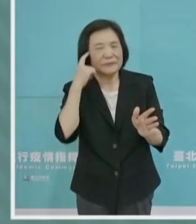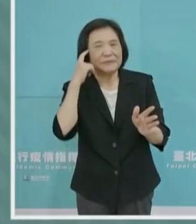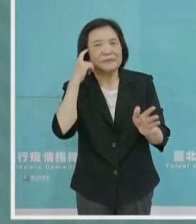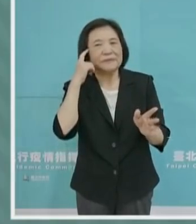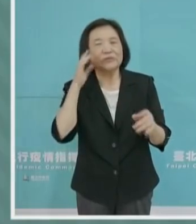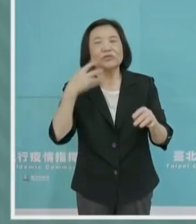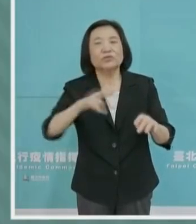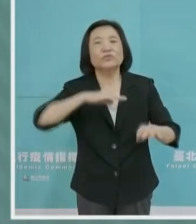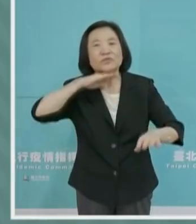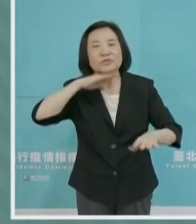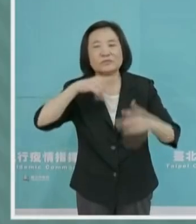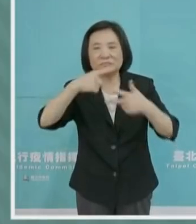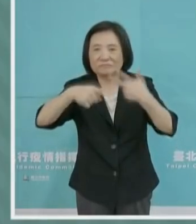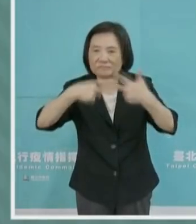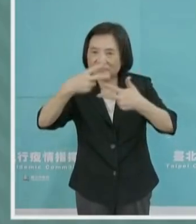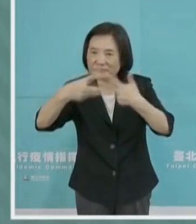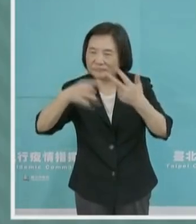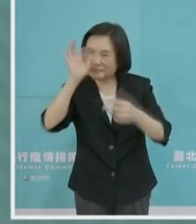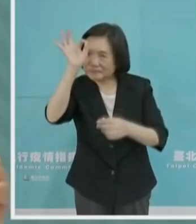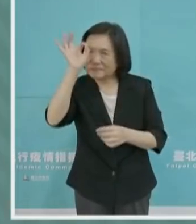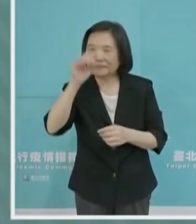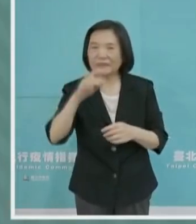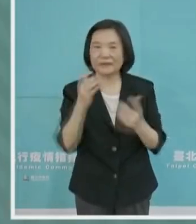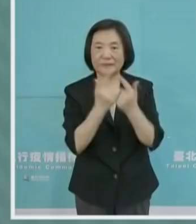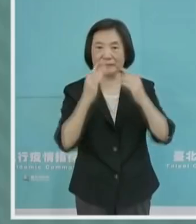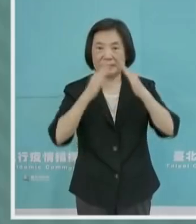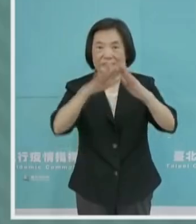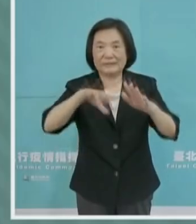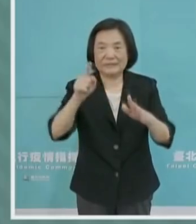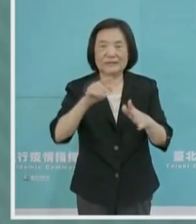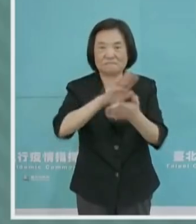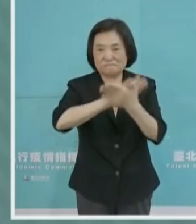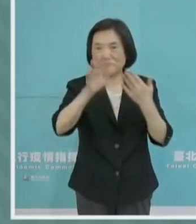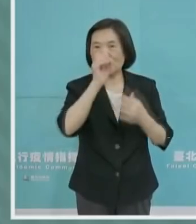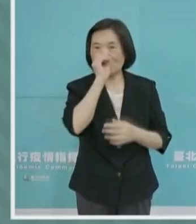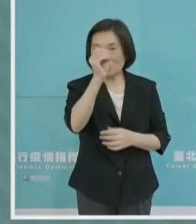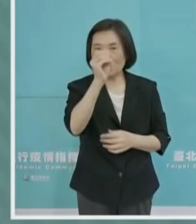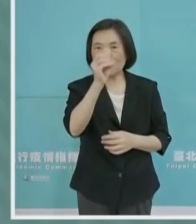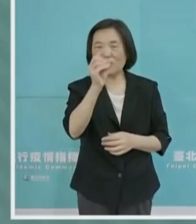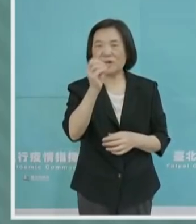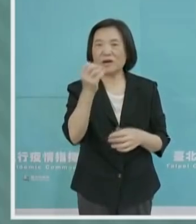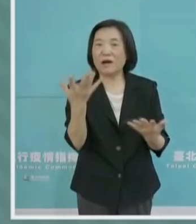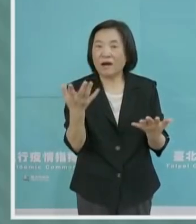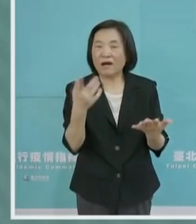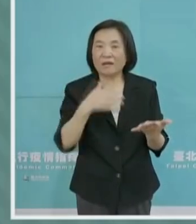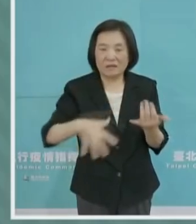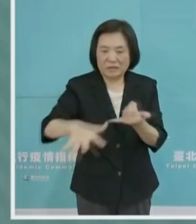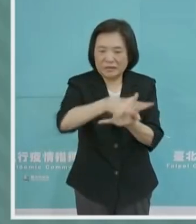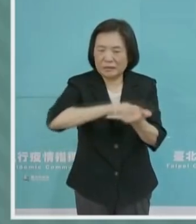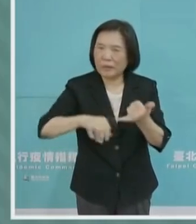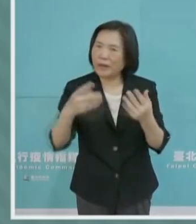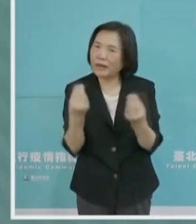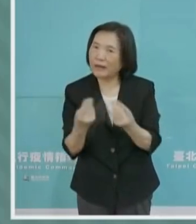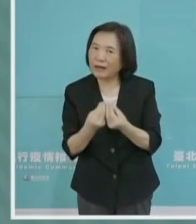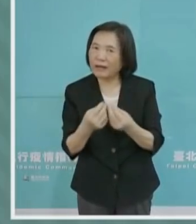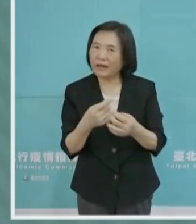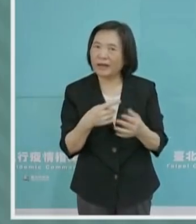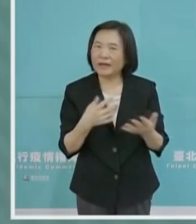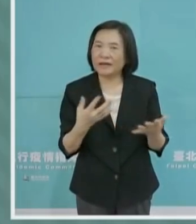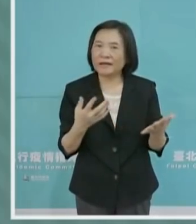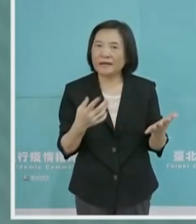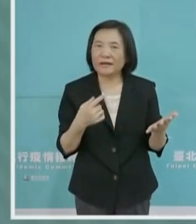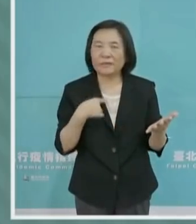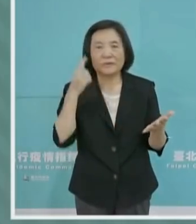我们现在再用几个礼拜的时间。至少把台北市先清零，清零以后，这到底全台湾要怎么做？这真的要，